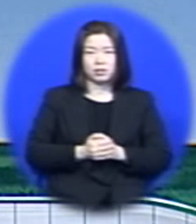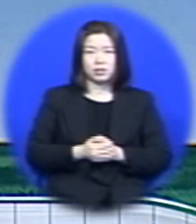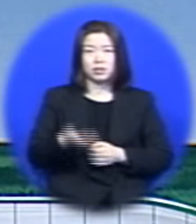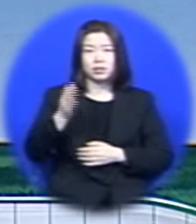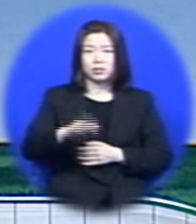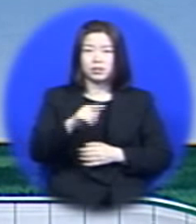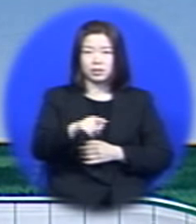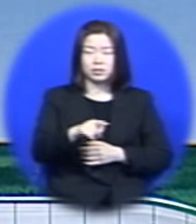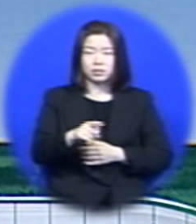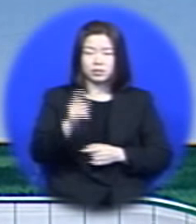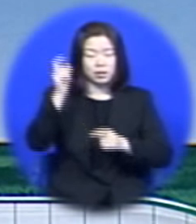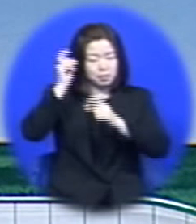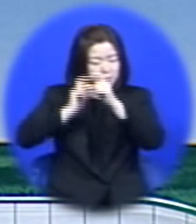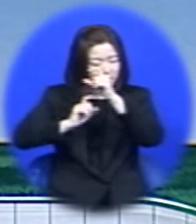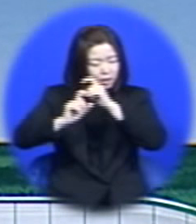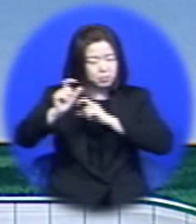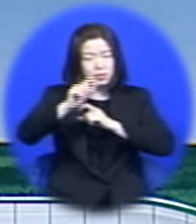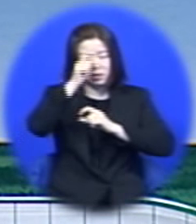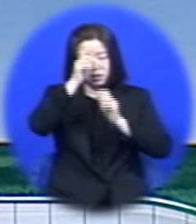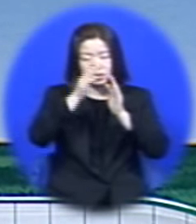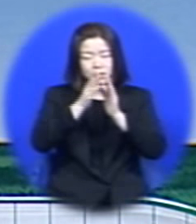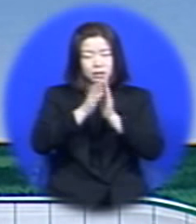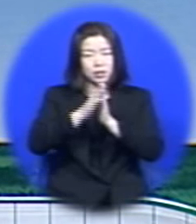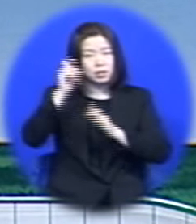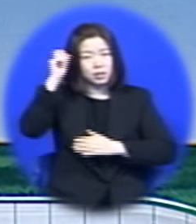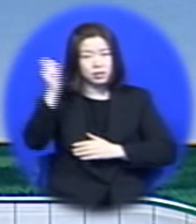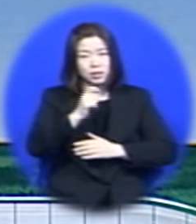근데 그렇게 밤을 새고 새벽기도 시간이 됐어요.